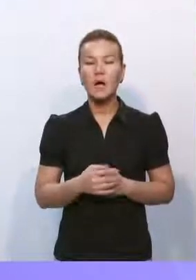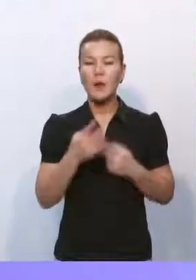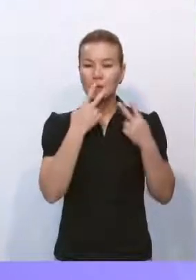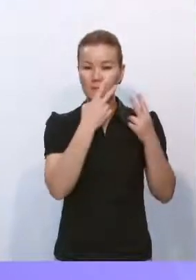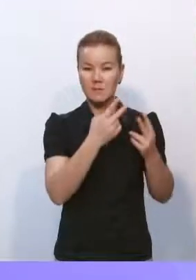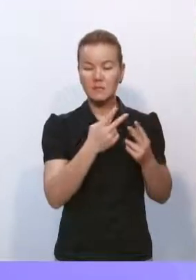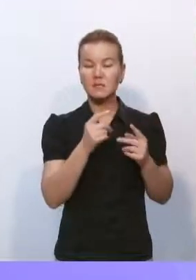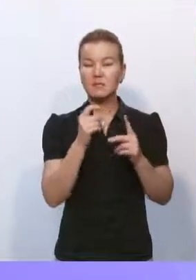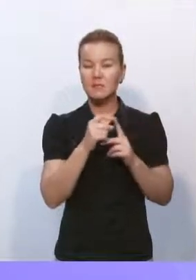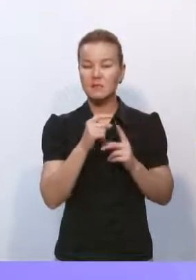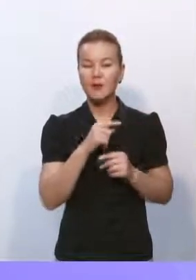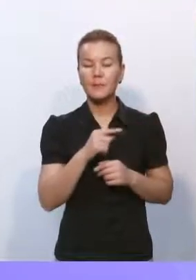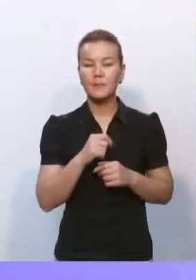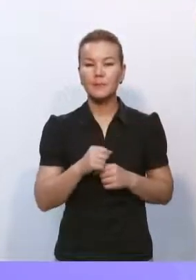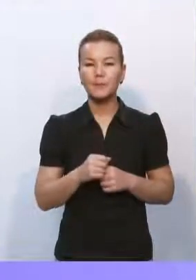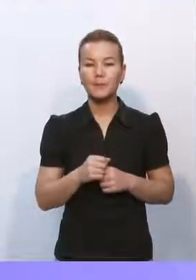Посмотрите на слова.